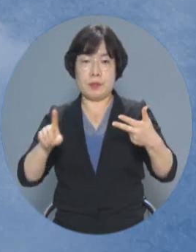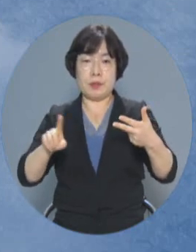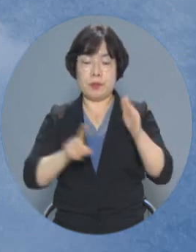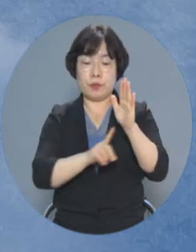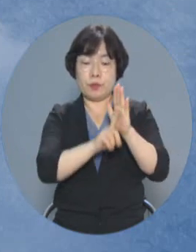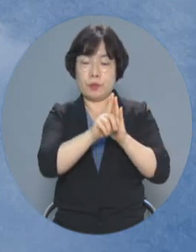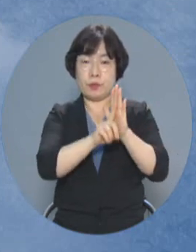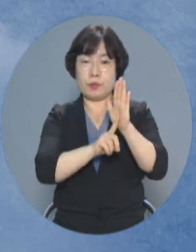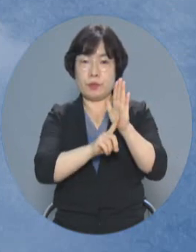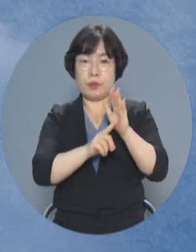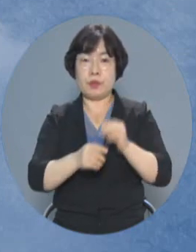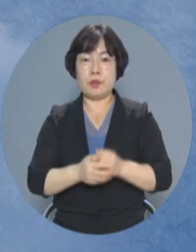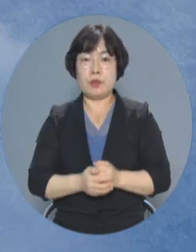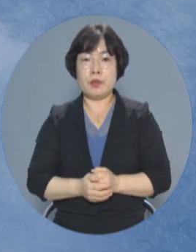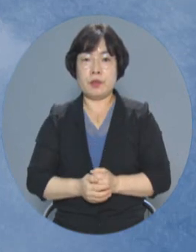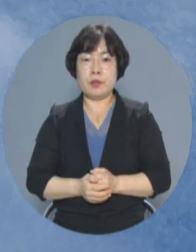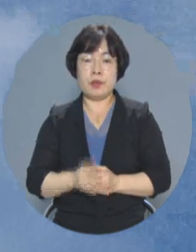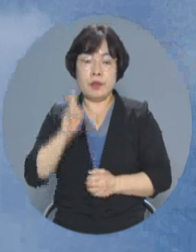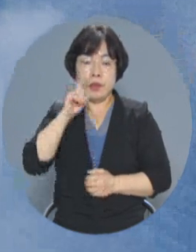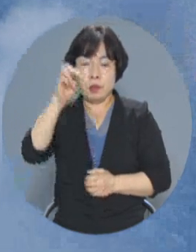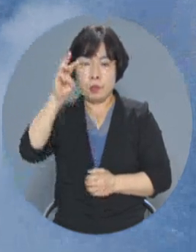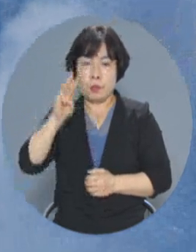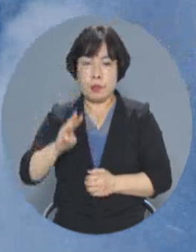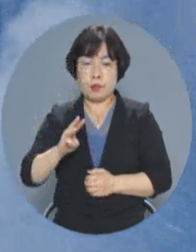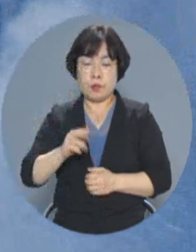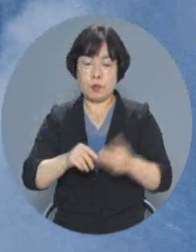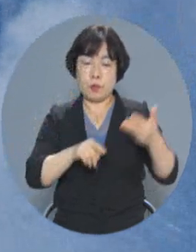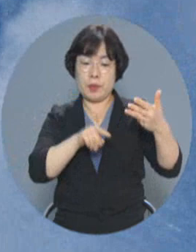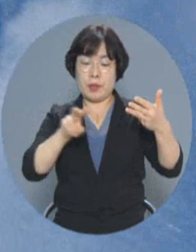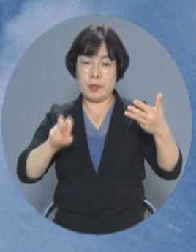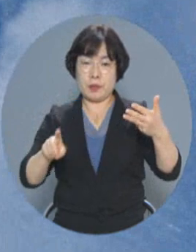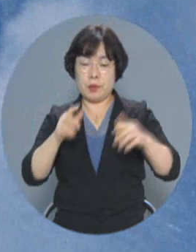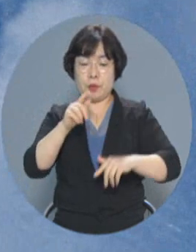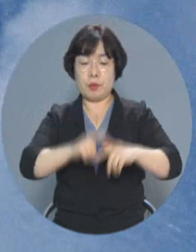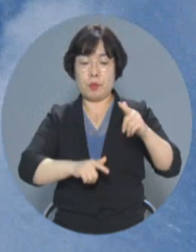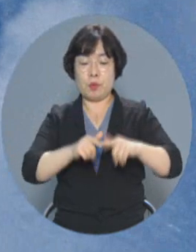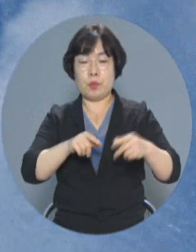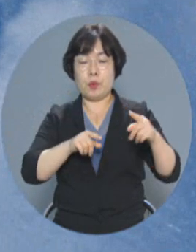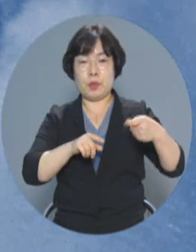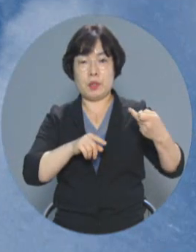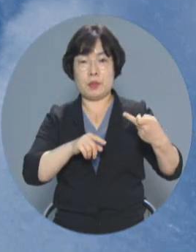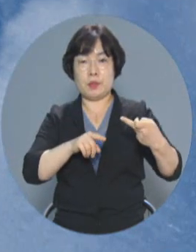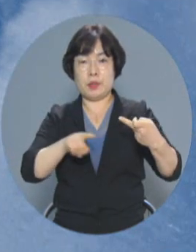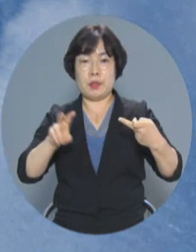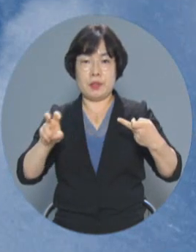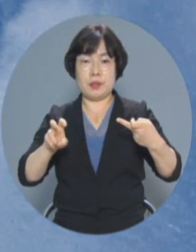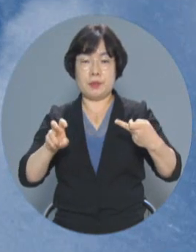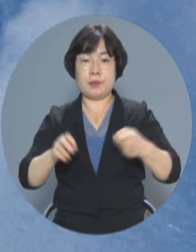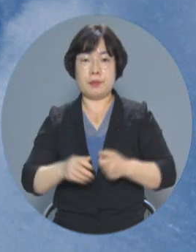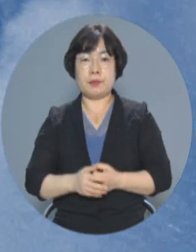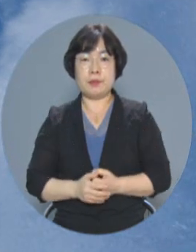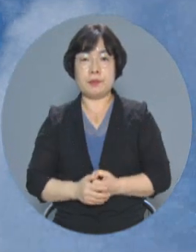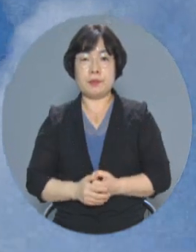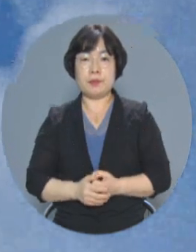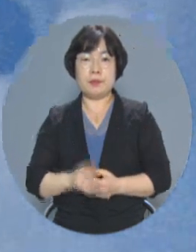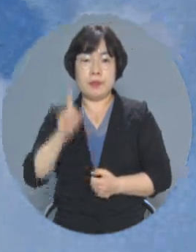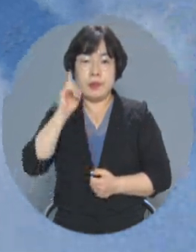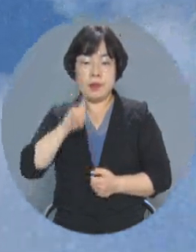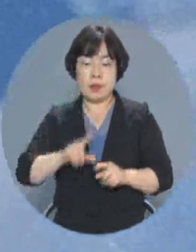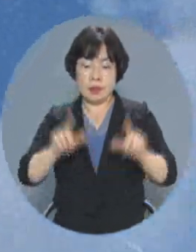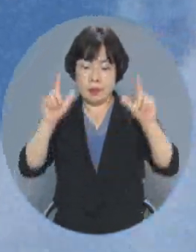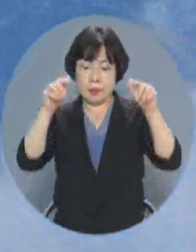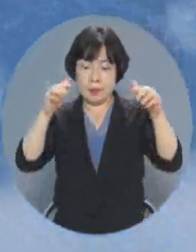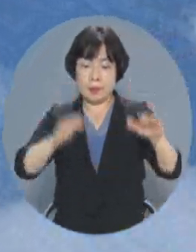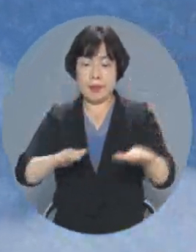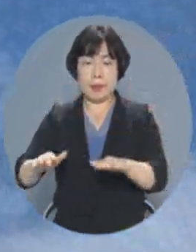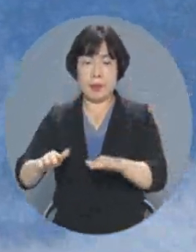기온 분포를 보이겠습니다 내일 광주는 824 21도 목포 4시 b 에서 20도를 보이겠습니다 내일 남의 섭외